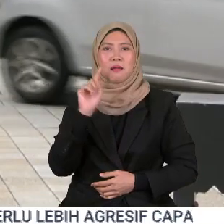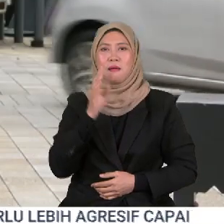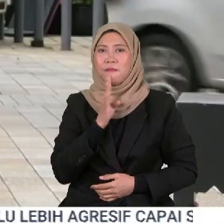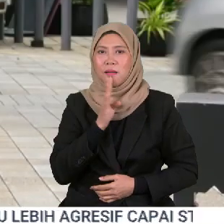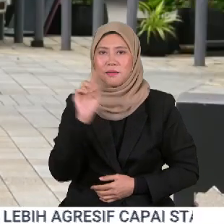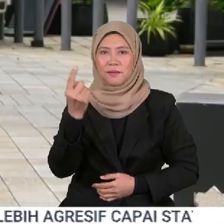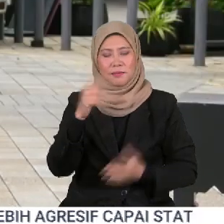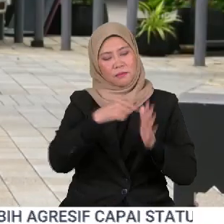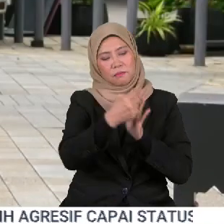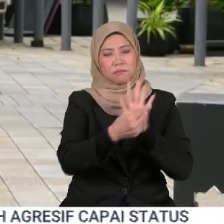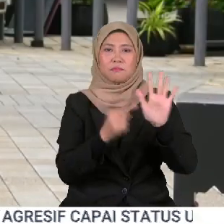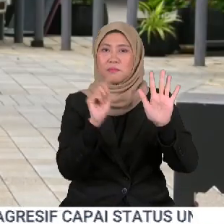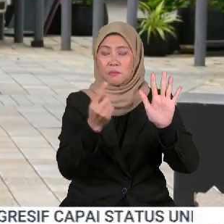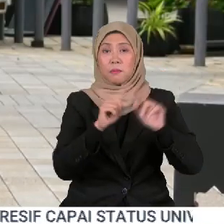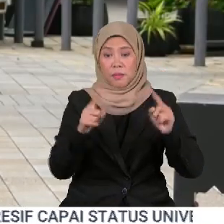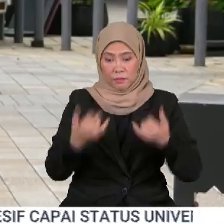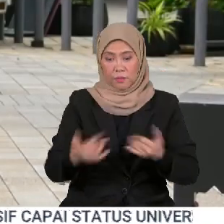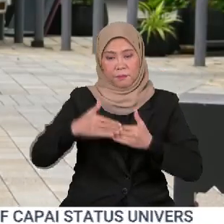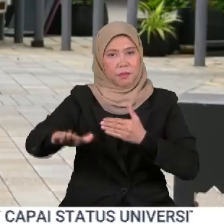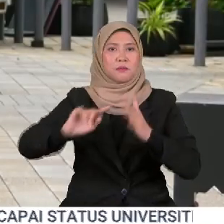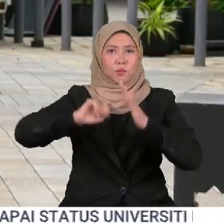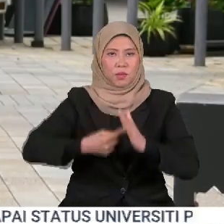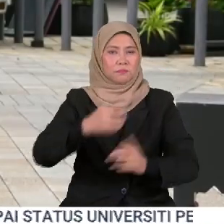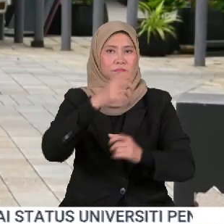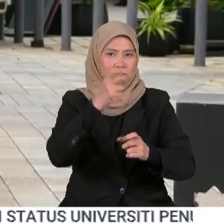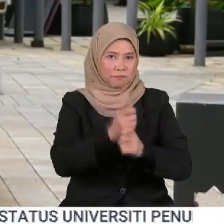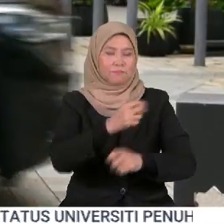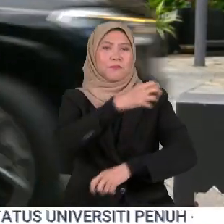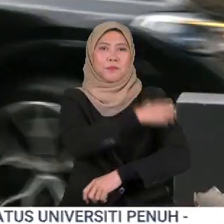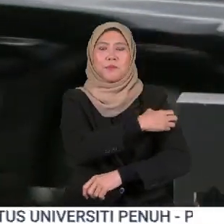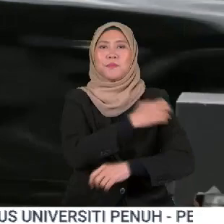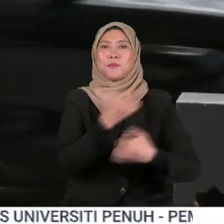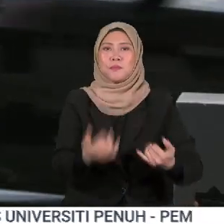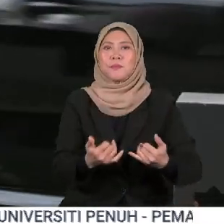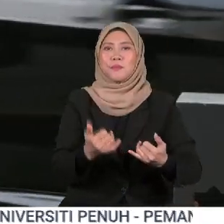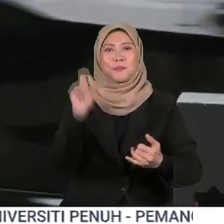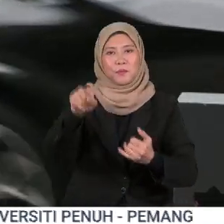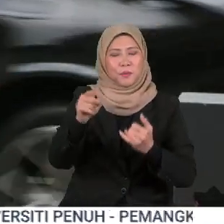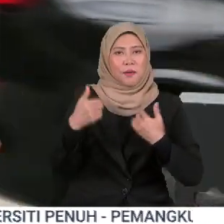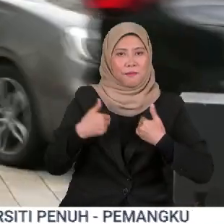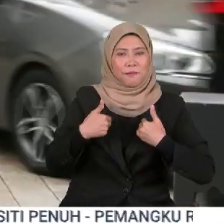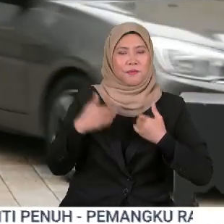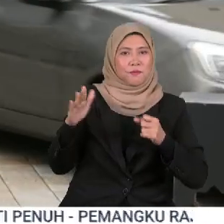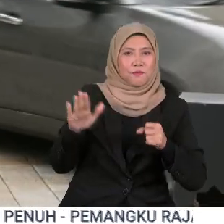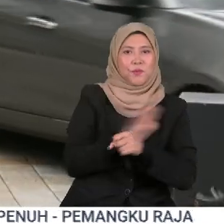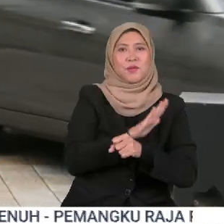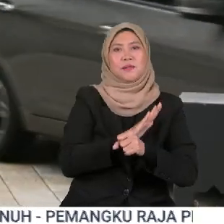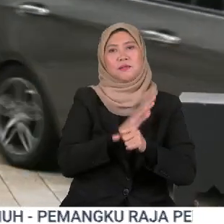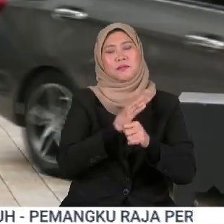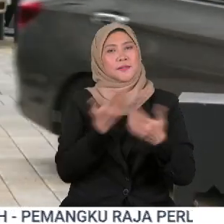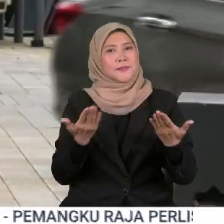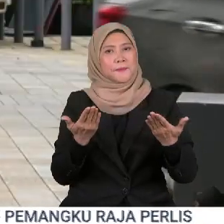lima prinsipnya semata-mata, namun selepas ini ia akan bermula dengan mukadimah yang pastinya memiliki dan memenuhi